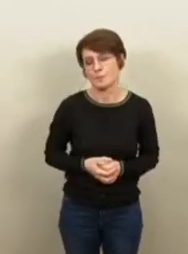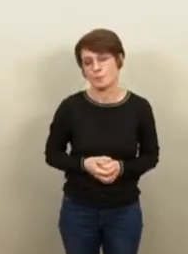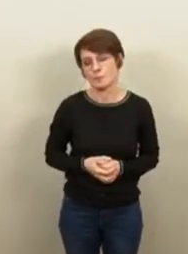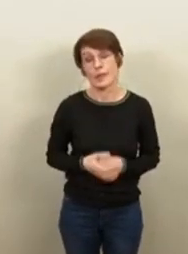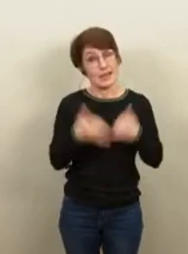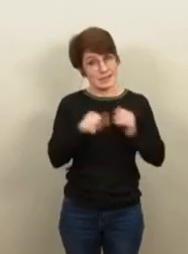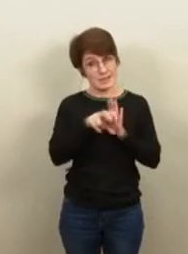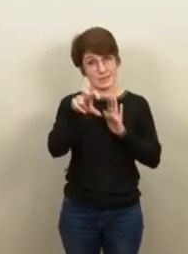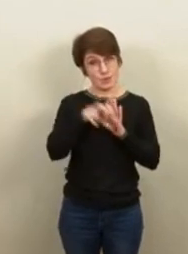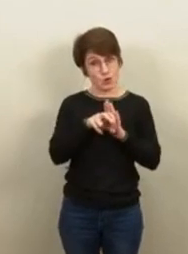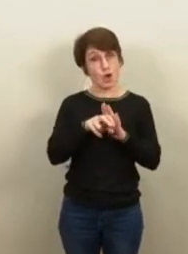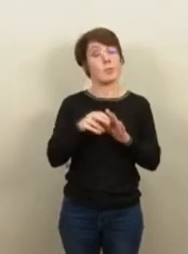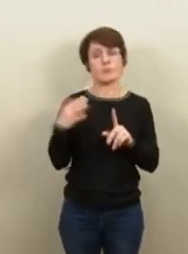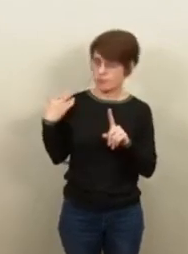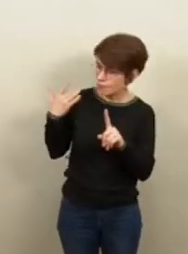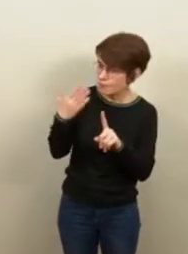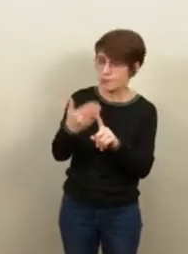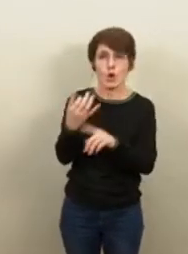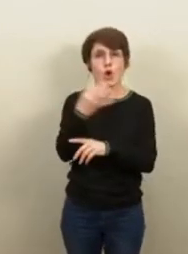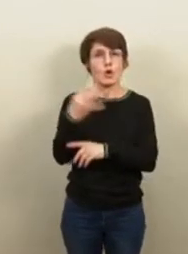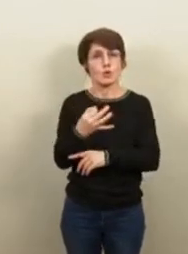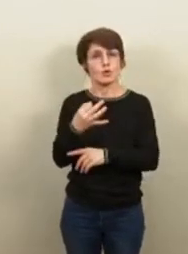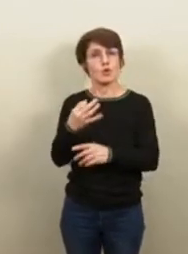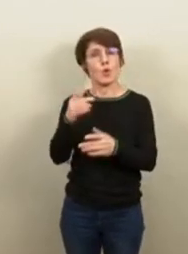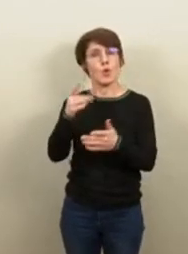le taux d'imposition était depuis quelques années de